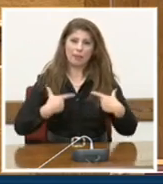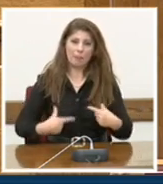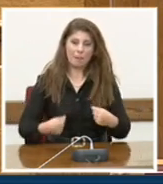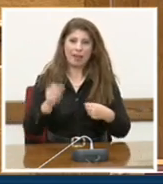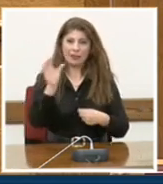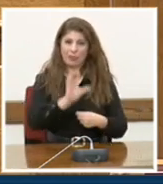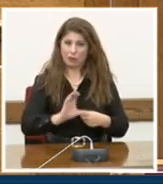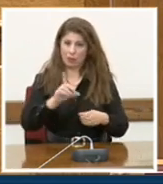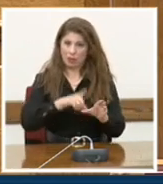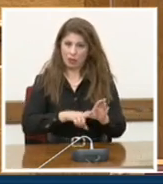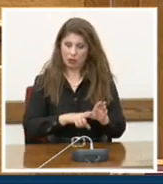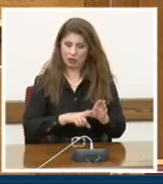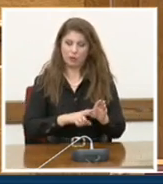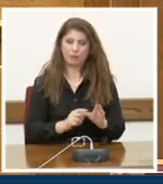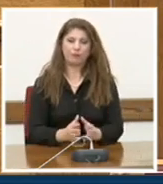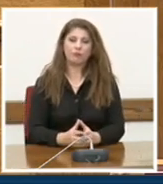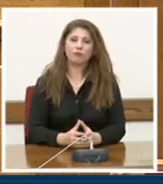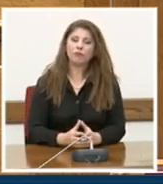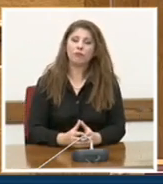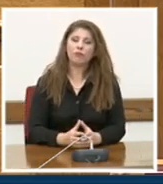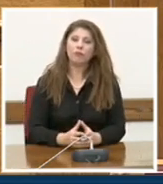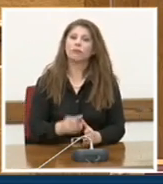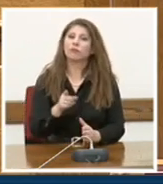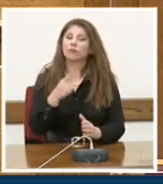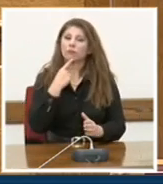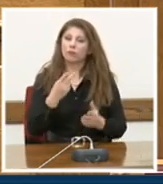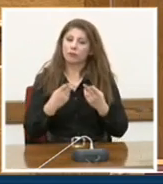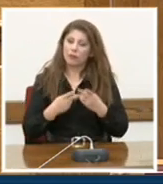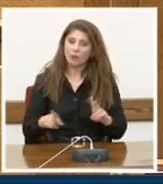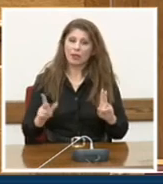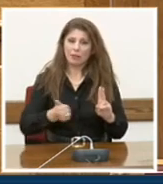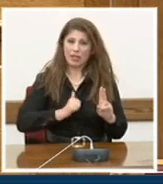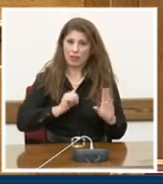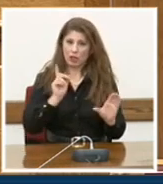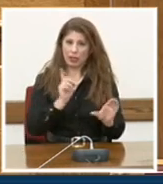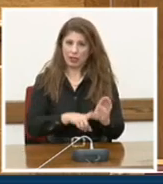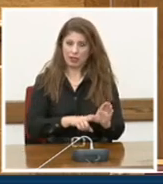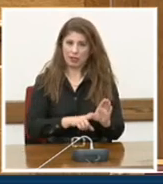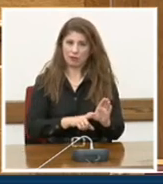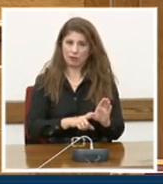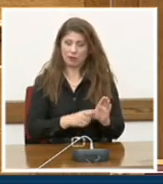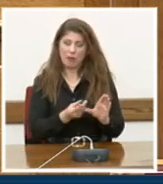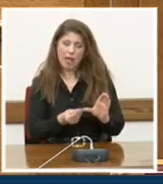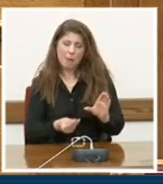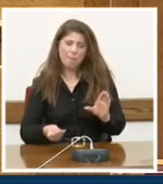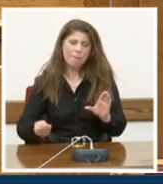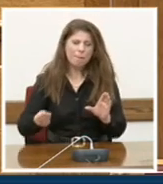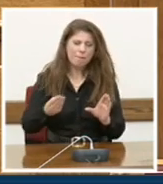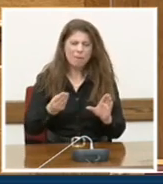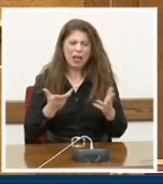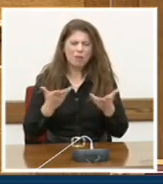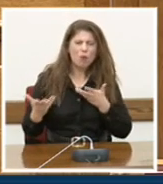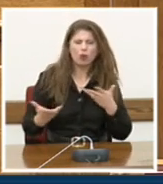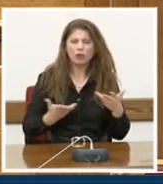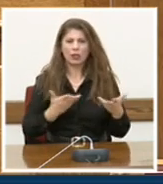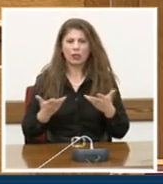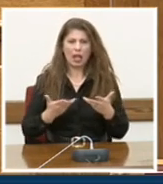Ένωσης, οι οποίοι επιτρέπουν σε ιδιωτικές εταιρείες με υπερσύγχρονο λογισμικό παρακολούθησης